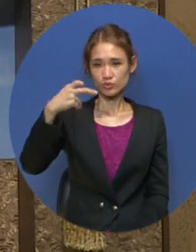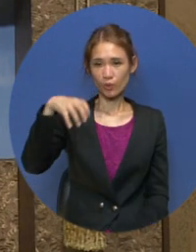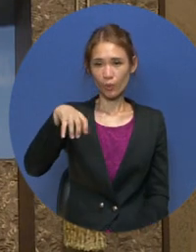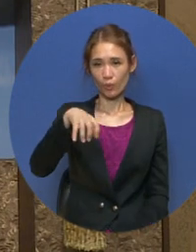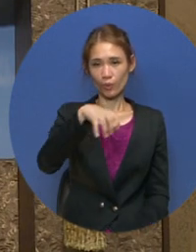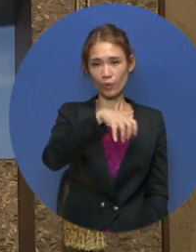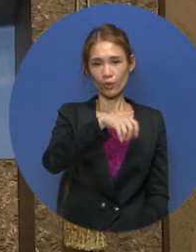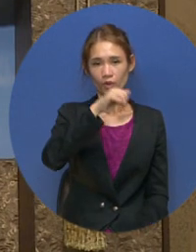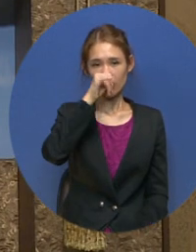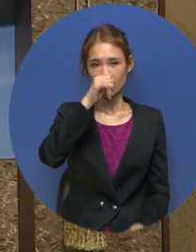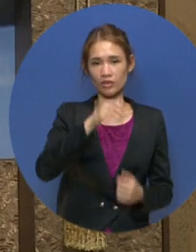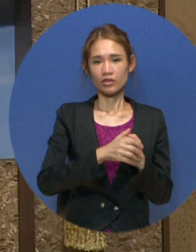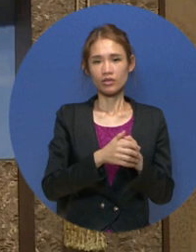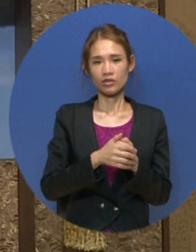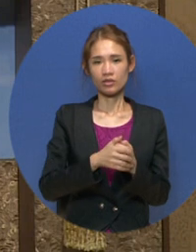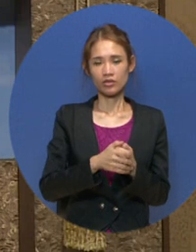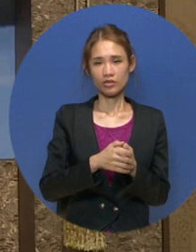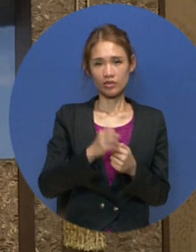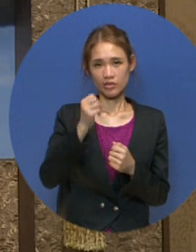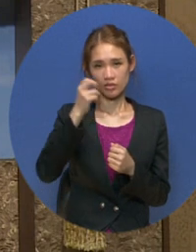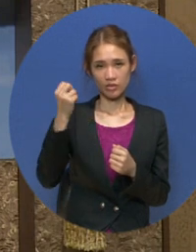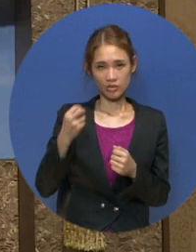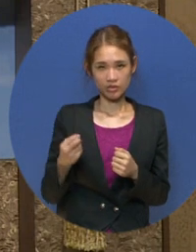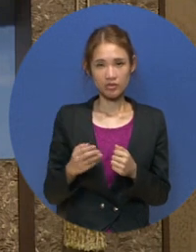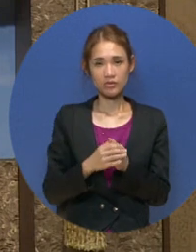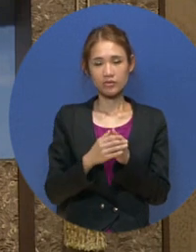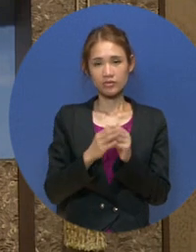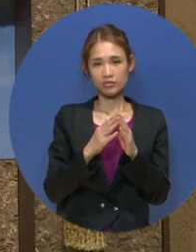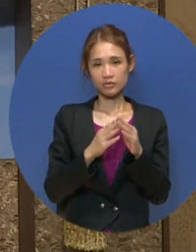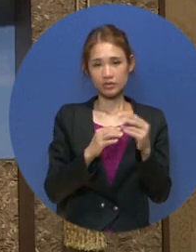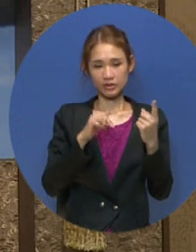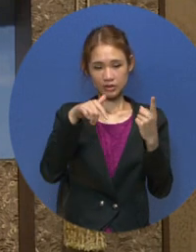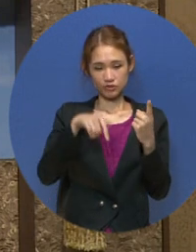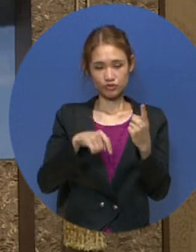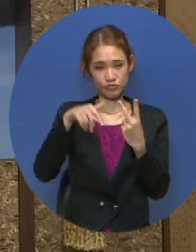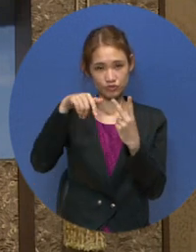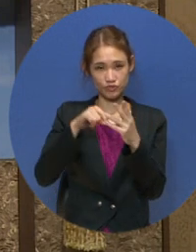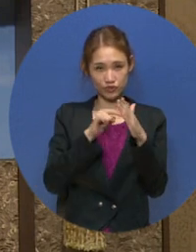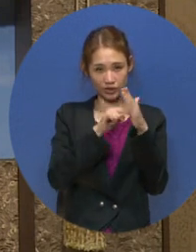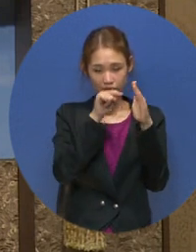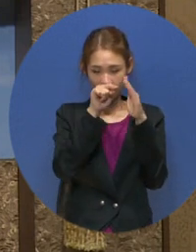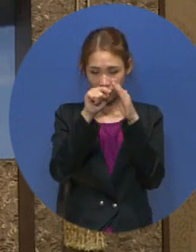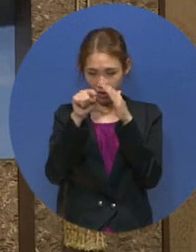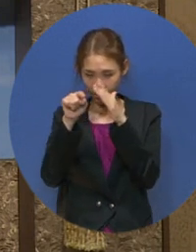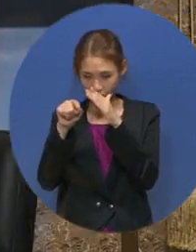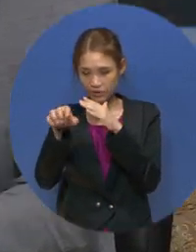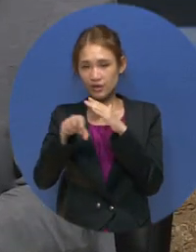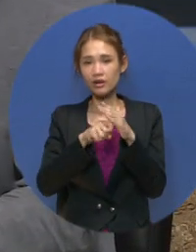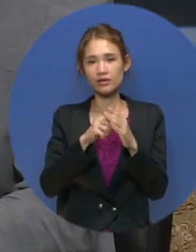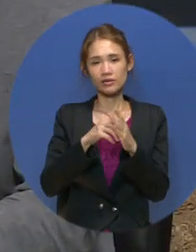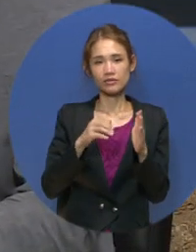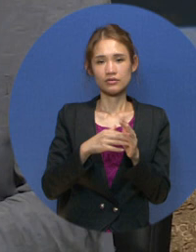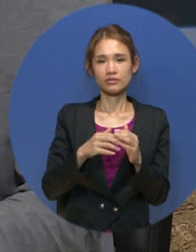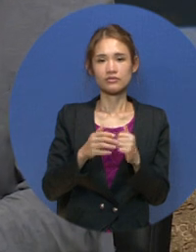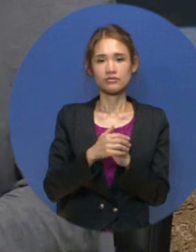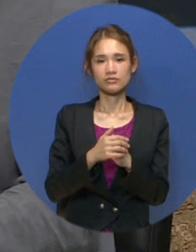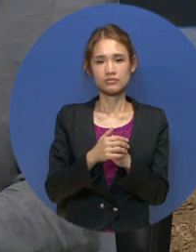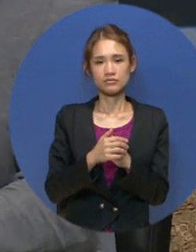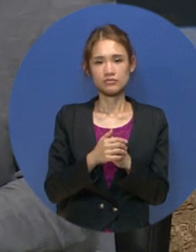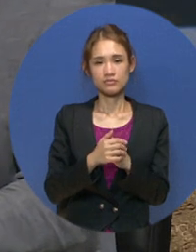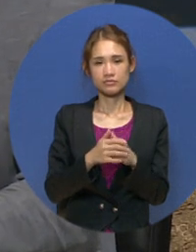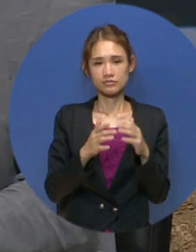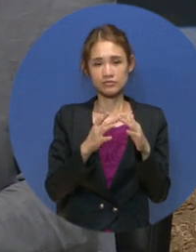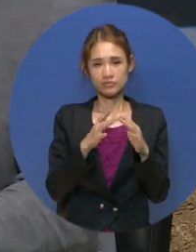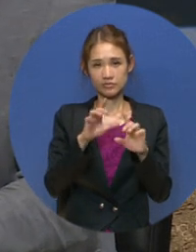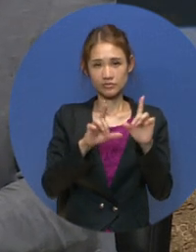설치가 네. 되어서 저희가 상시적으로 일주일에 한 번, 2주에 한 번씩 수거를 다니고 있습니다. 숲스토리.com에 가면은 네.